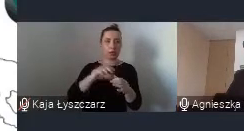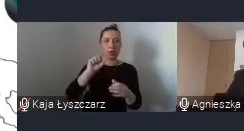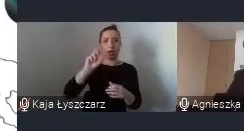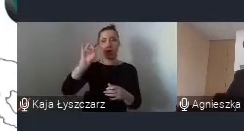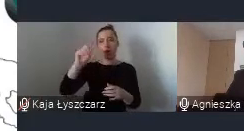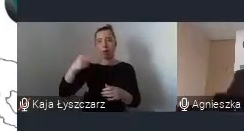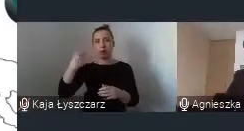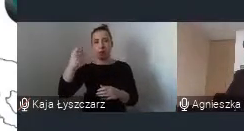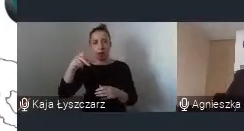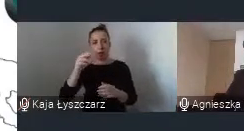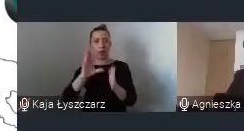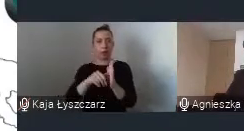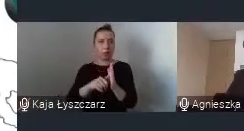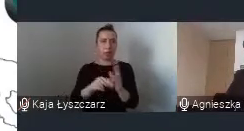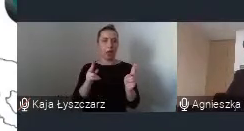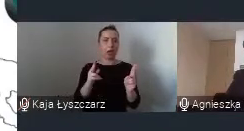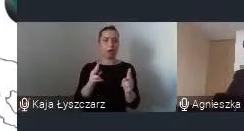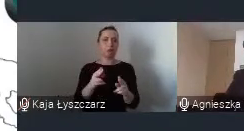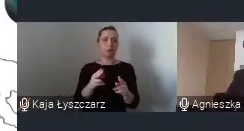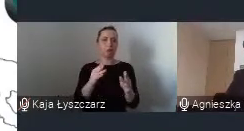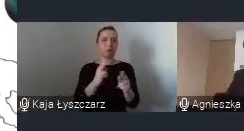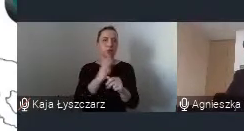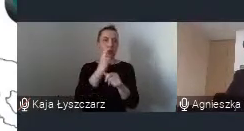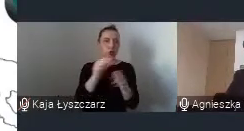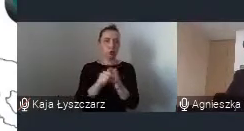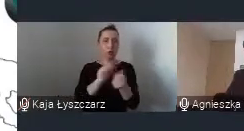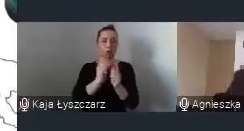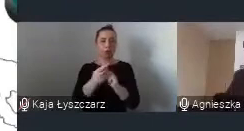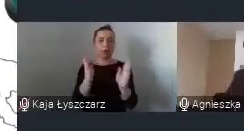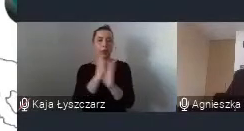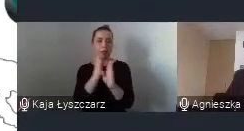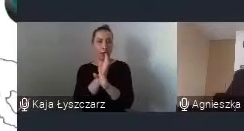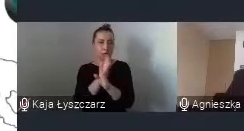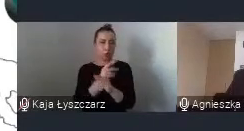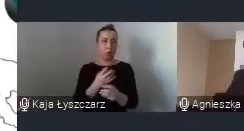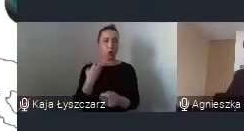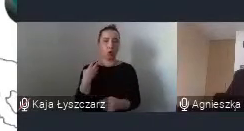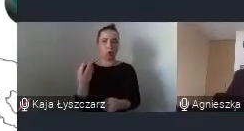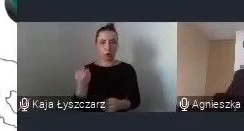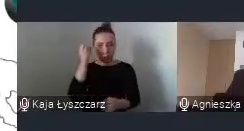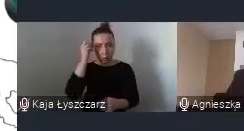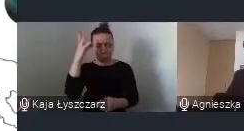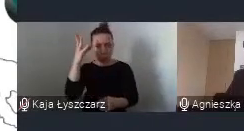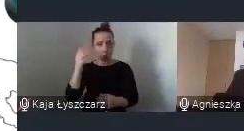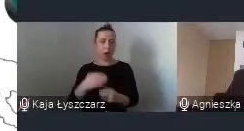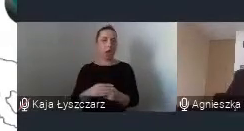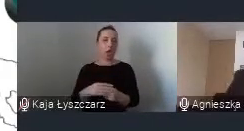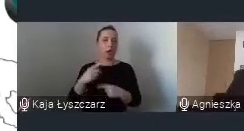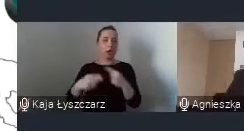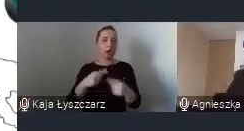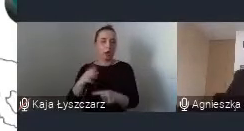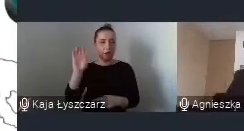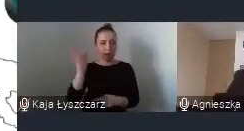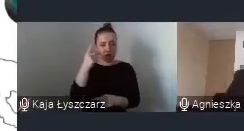jak adaptacja do zmian klimatu, jakość powietrza, gospodarka cyrkularna, kultura i dziedzictwo,